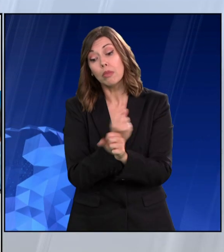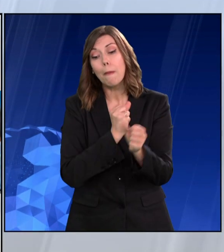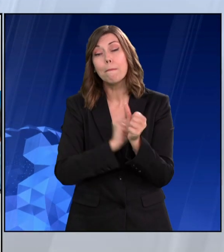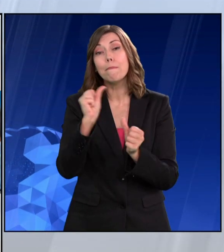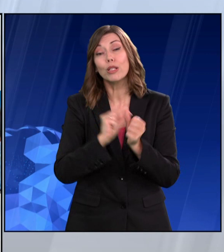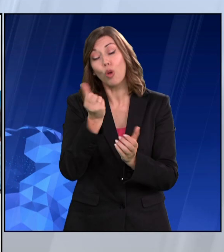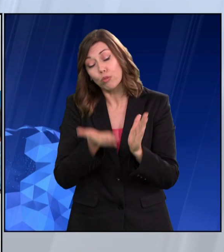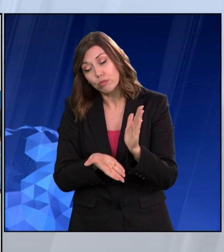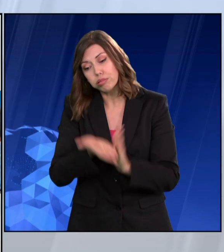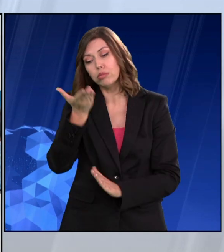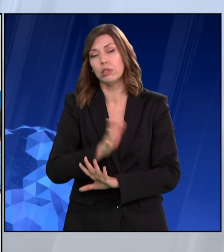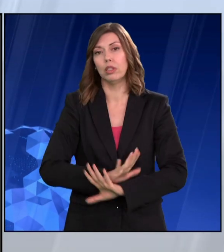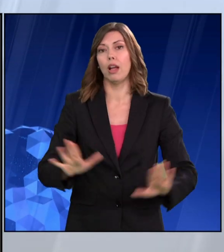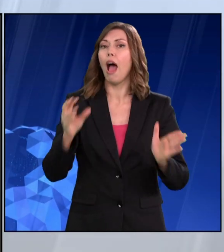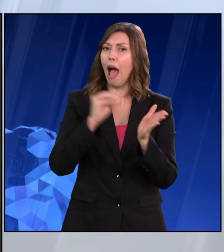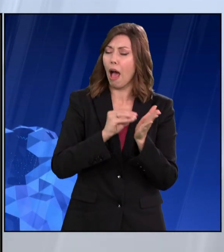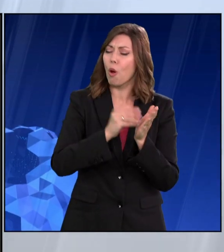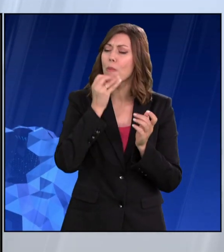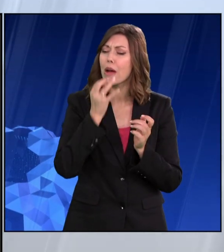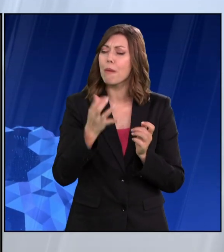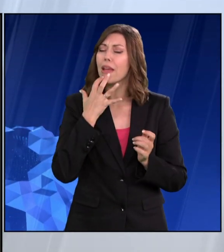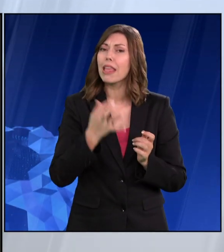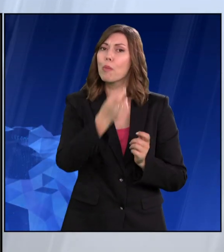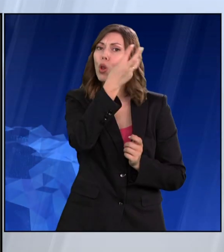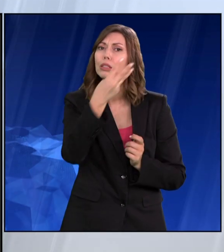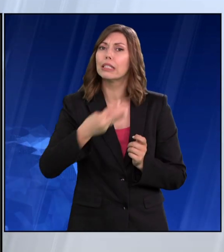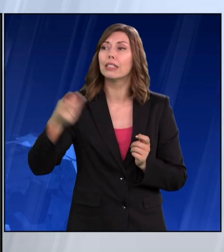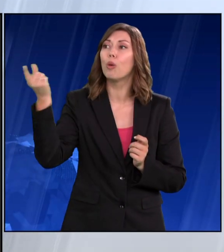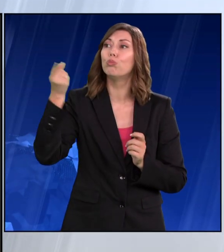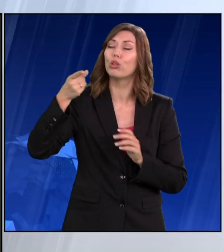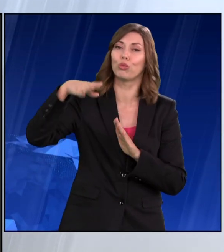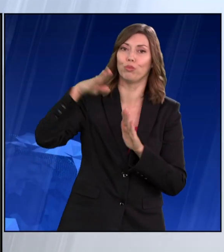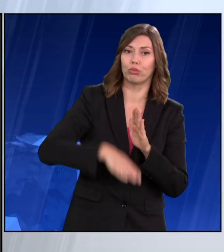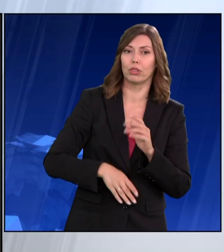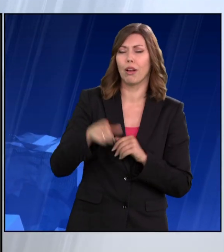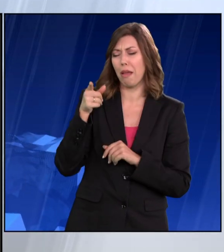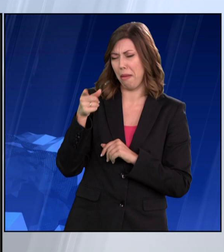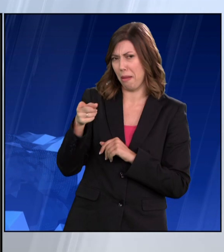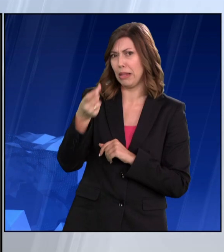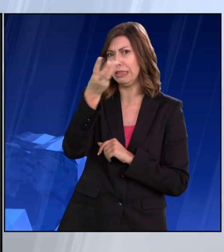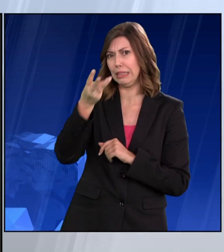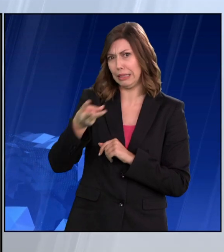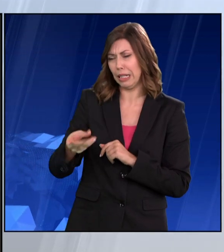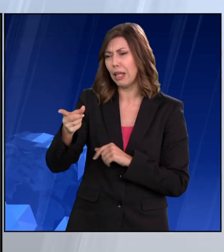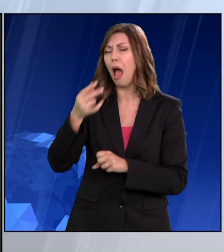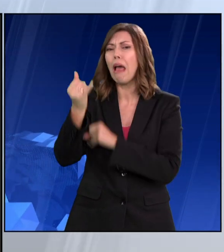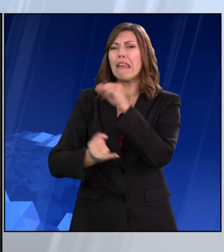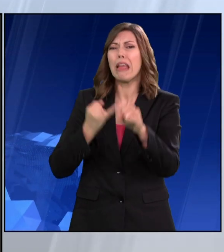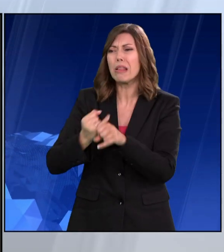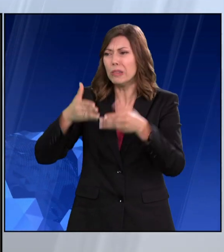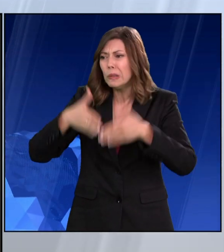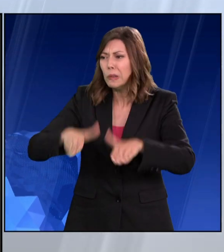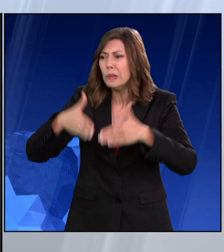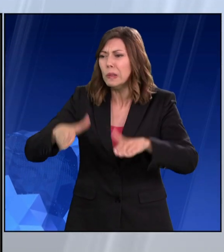εκλογικό αποτέλεσμα και τη βαριά ήττα του ΣΥΡΙΖΑ. Φαντάζονταν ότι η οργή, την οποία οι ίδιοι διακινούσαν κυρίως στα μέσα κοινωνικής δικτύωσης, είχε ανταπόκριση